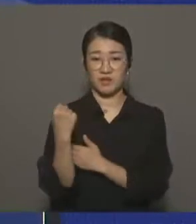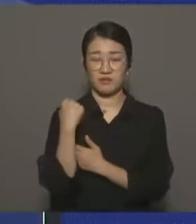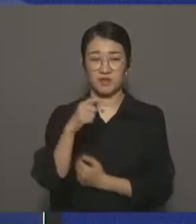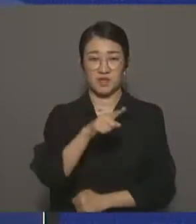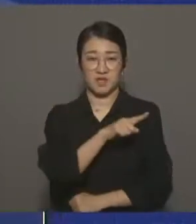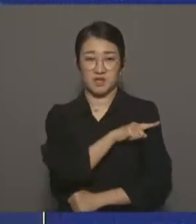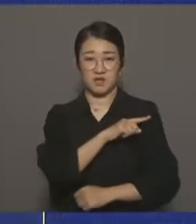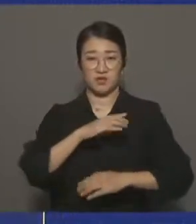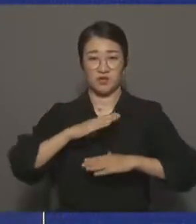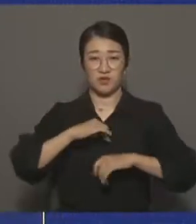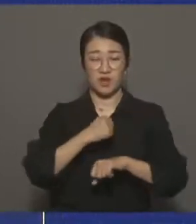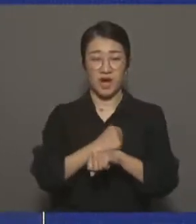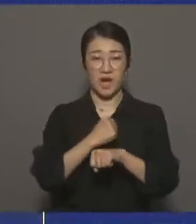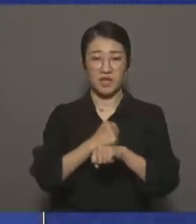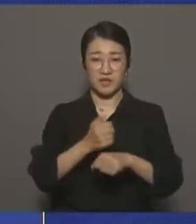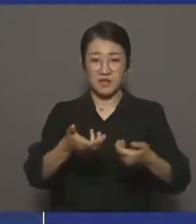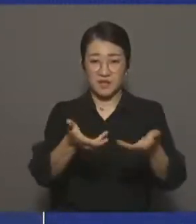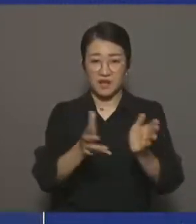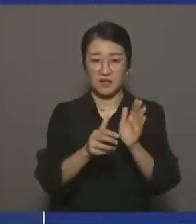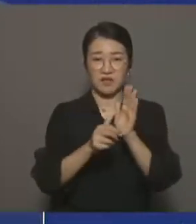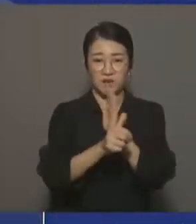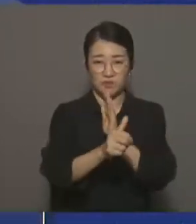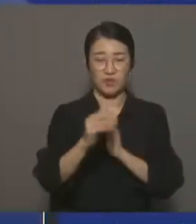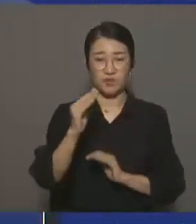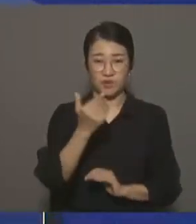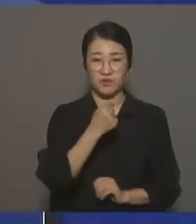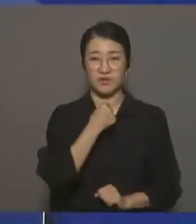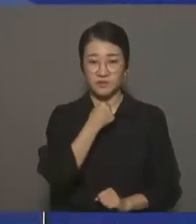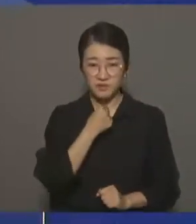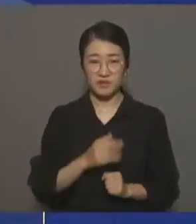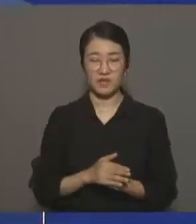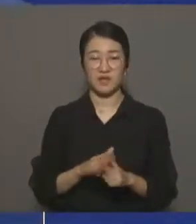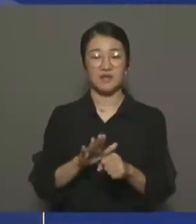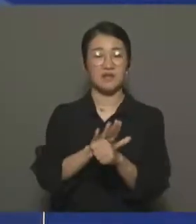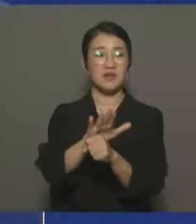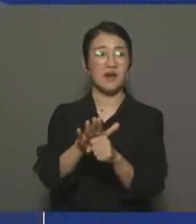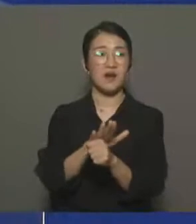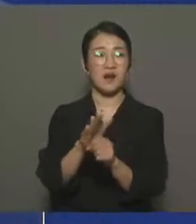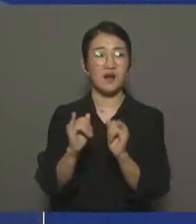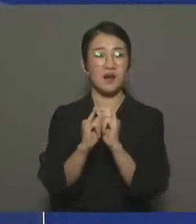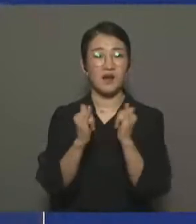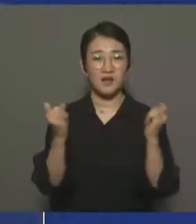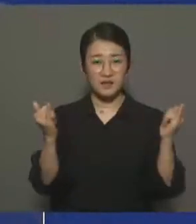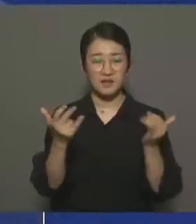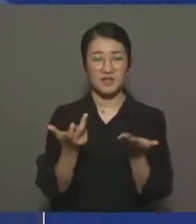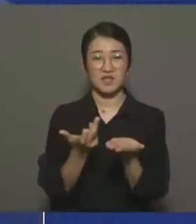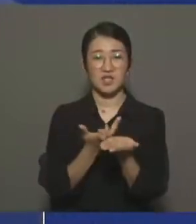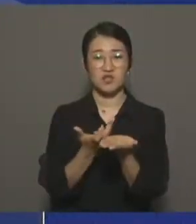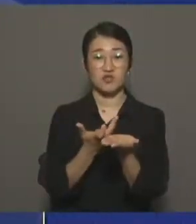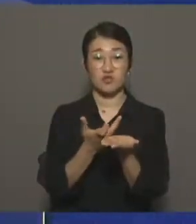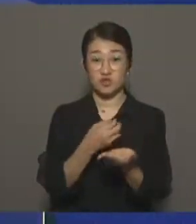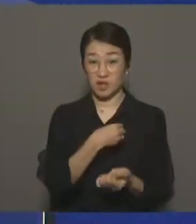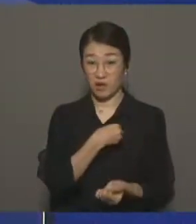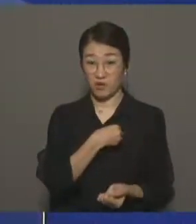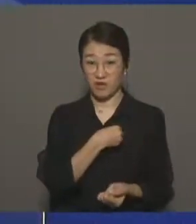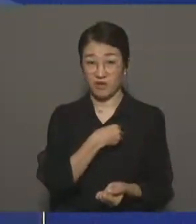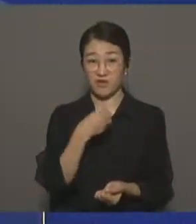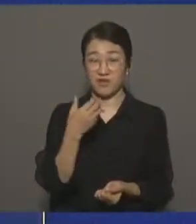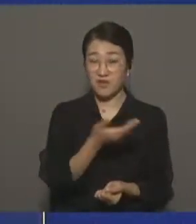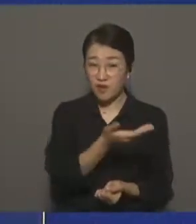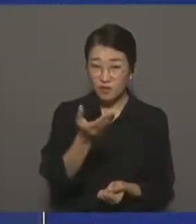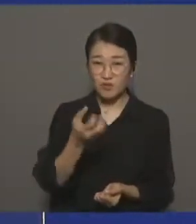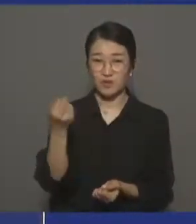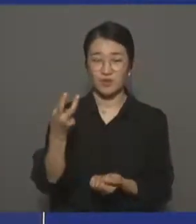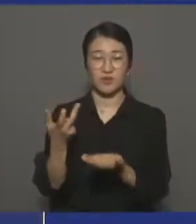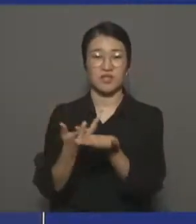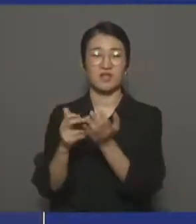두려워하는 당대표가 되겠습니다. 사랑하는 제주도의 당원 동지 여러분, 도민 여러분,